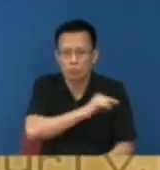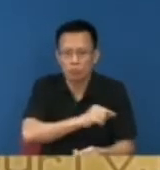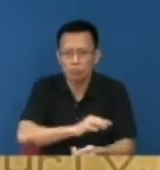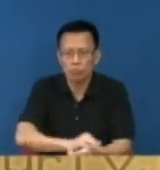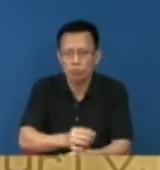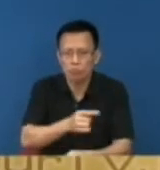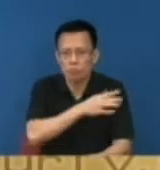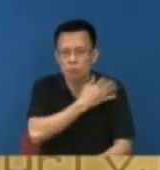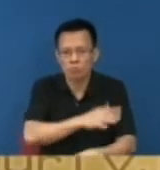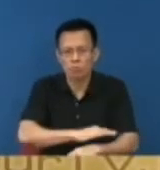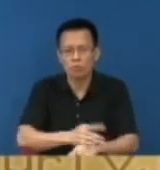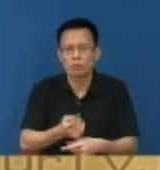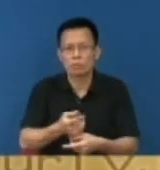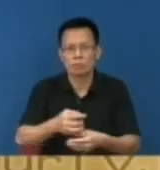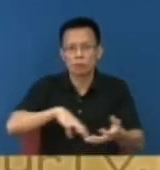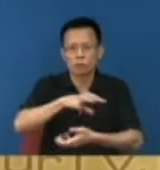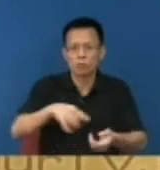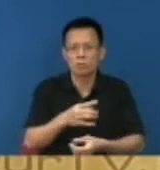個混淆是非、